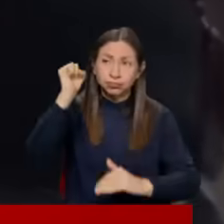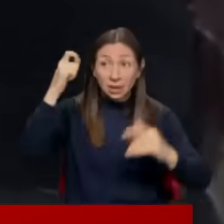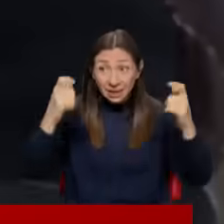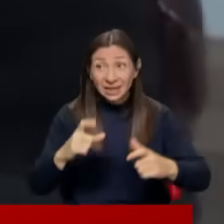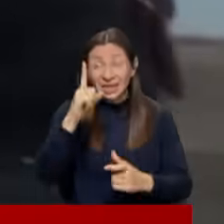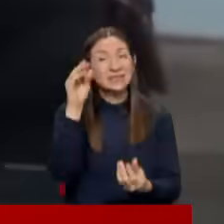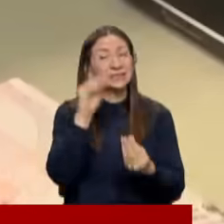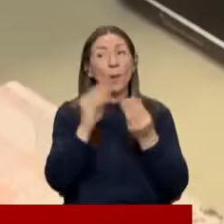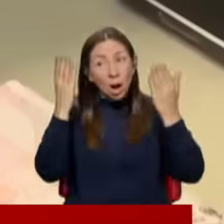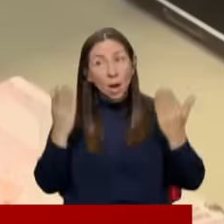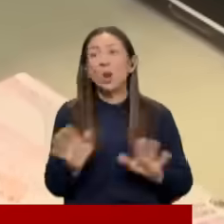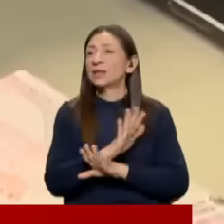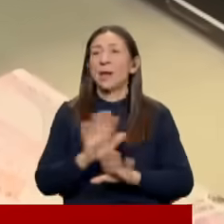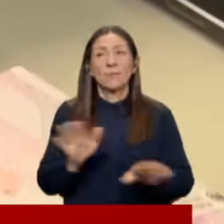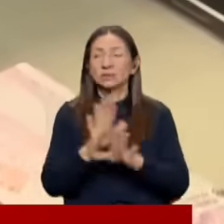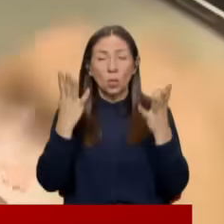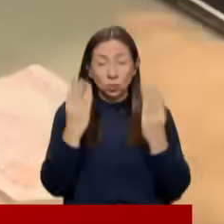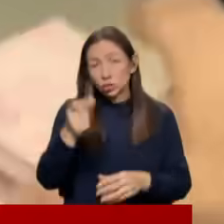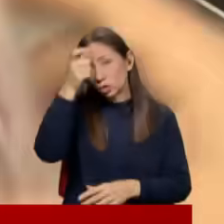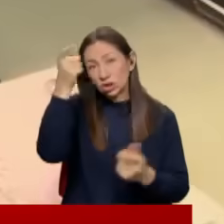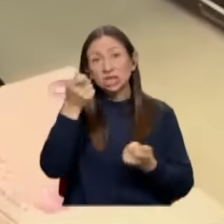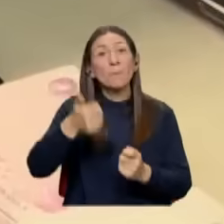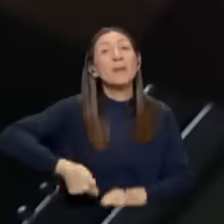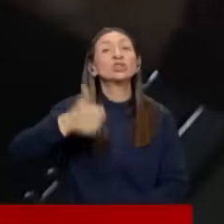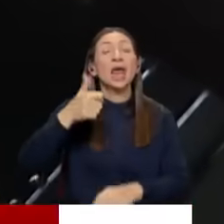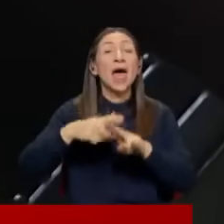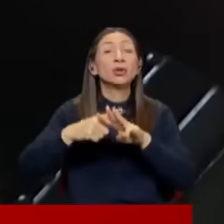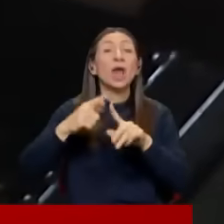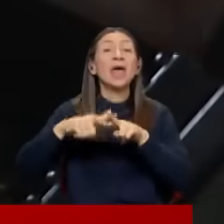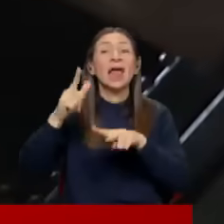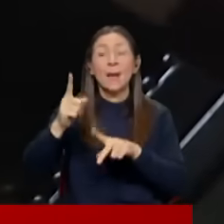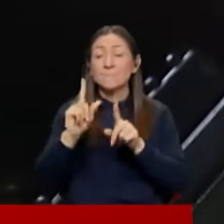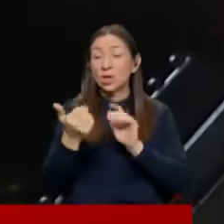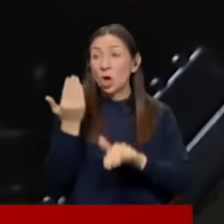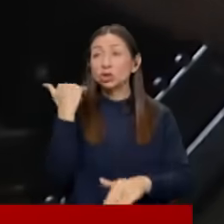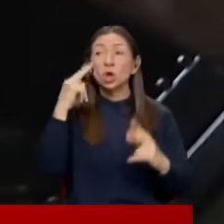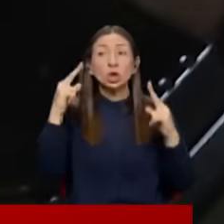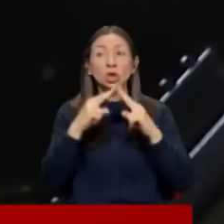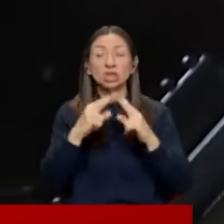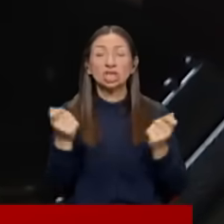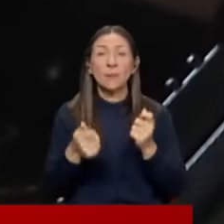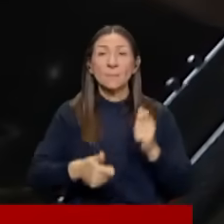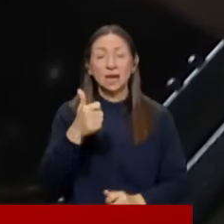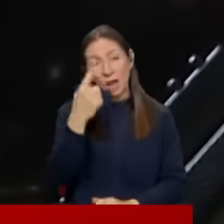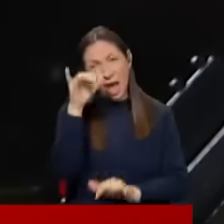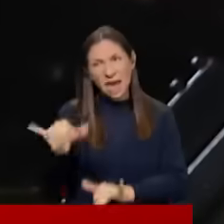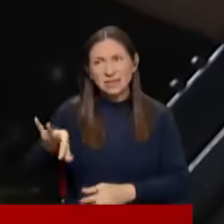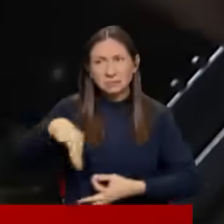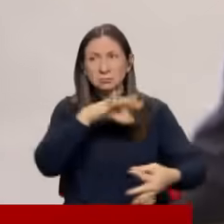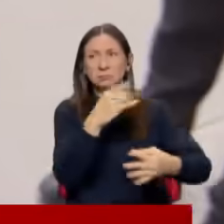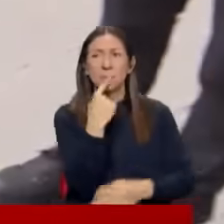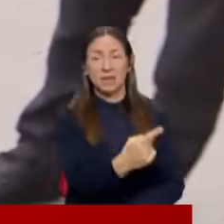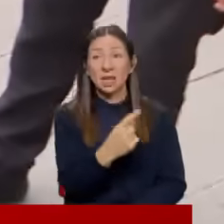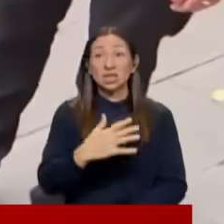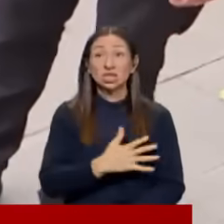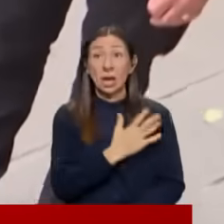ortamda tek zamın kabul edilemez olduğunu Türk İş Başkanı Ergün Atalay bir gün önce görüştüğü Çalışma Bakanı'na da söyledi.